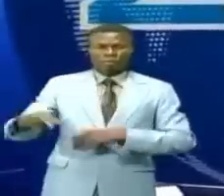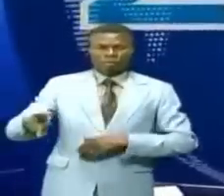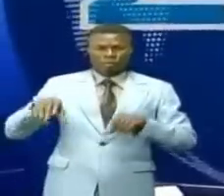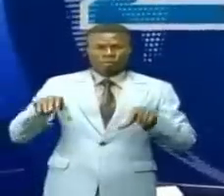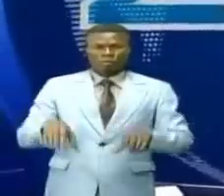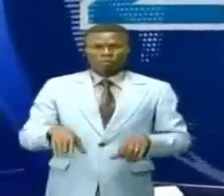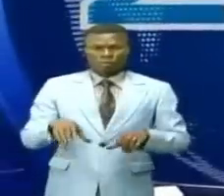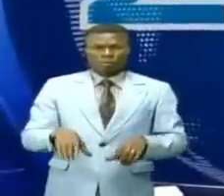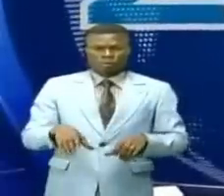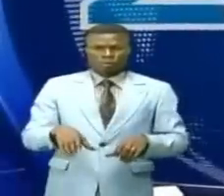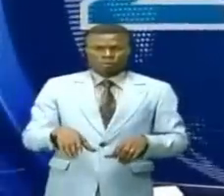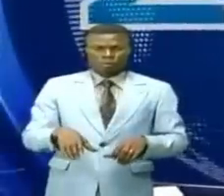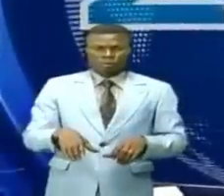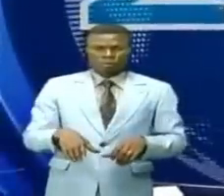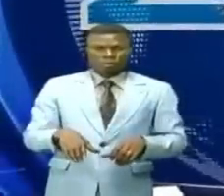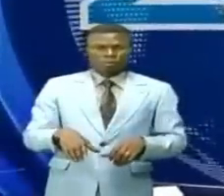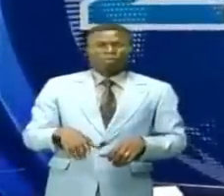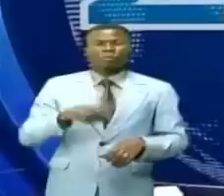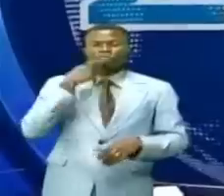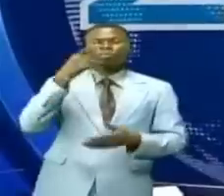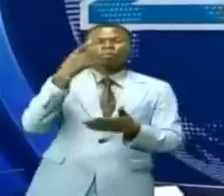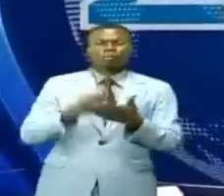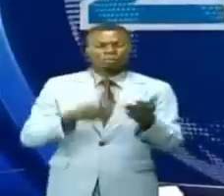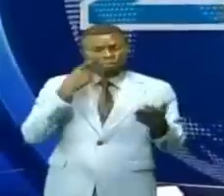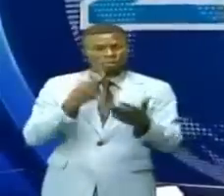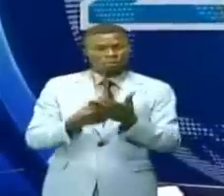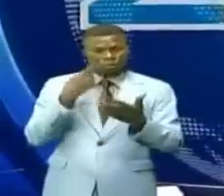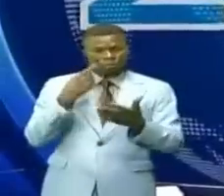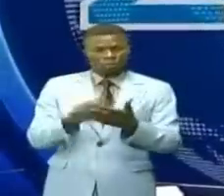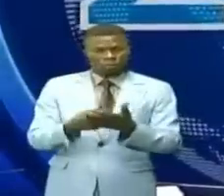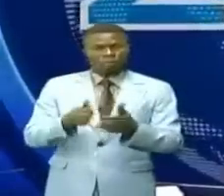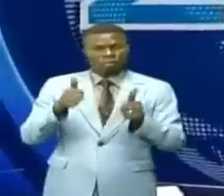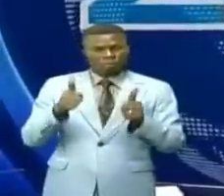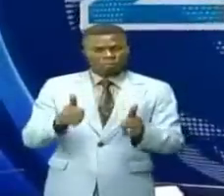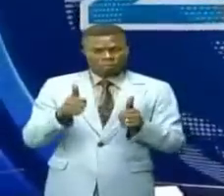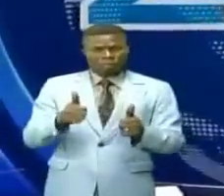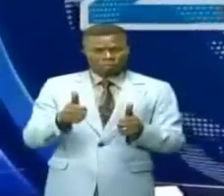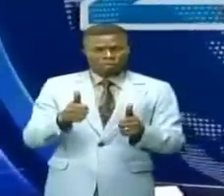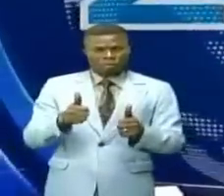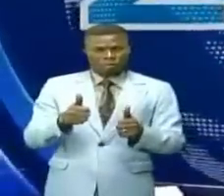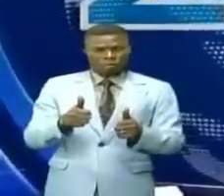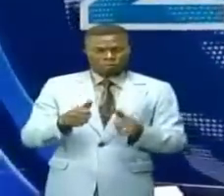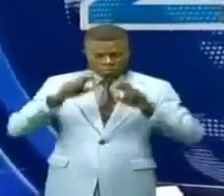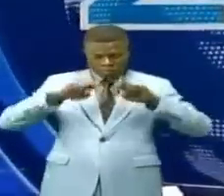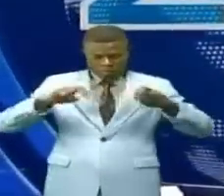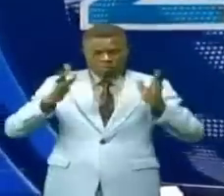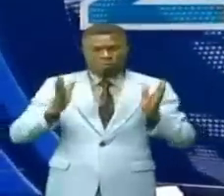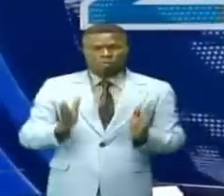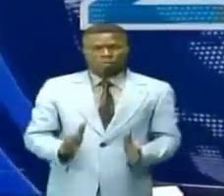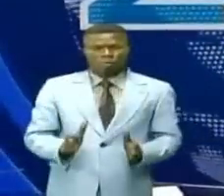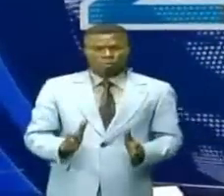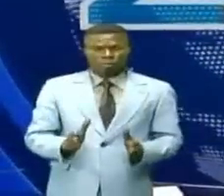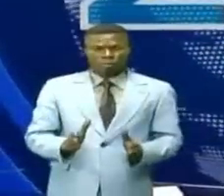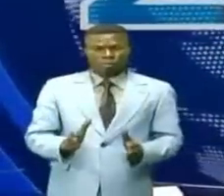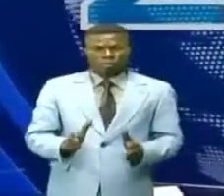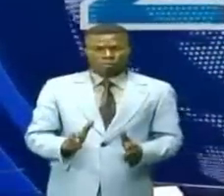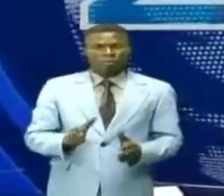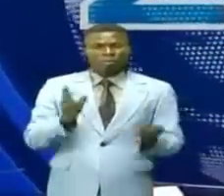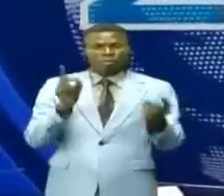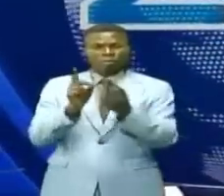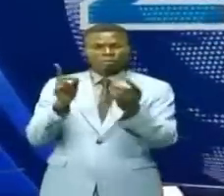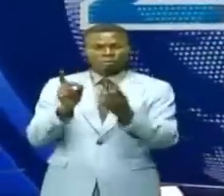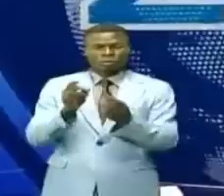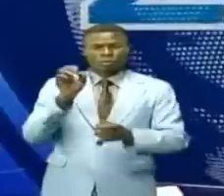pays. Et quelle lecture faire des constats pas très positifs faits par les enquêteurs? Eh bien, nous avons approché le